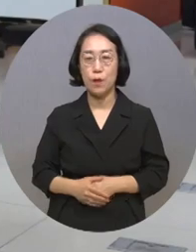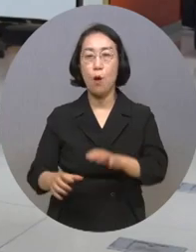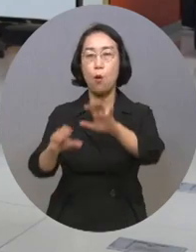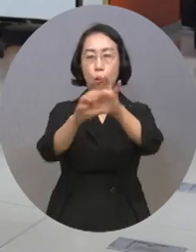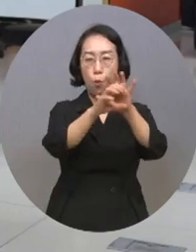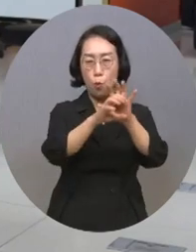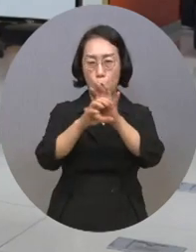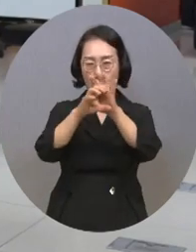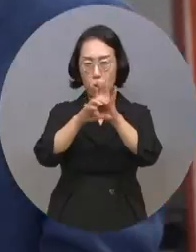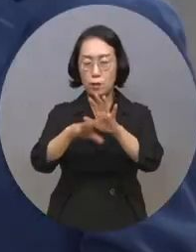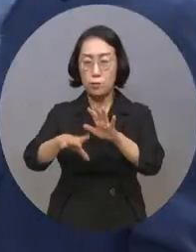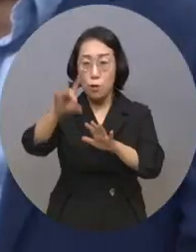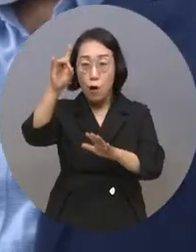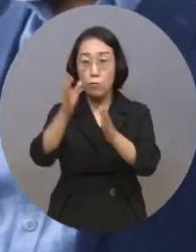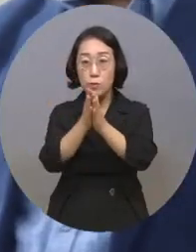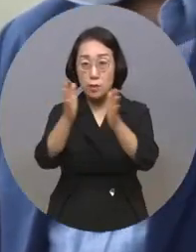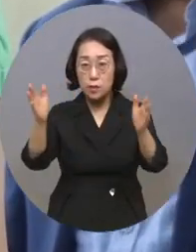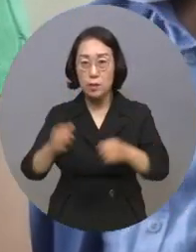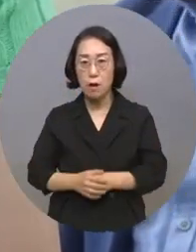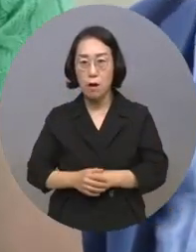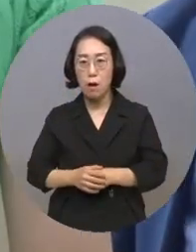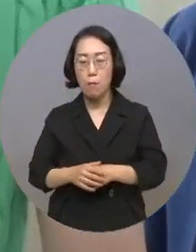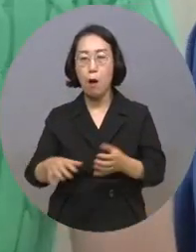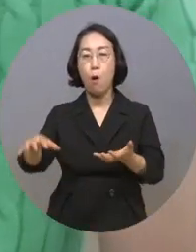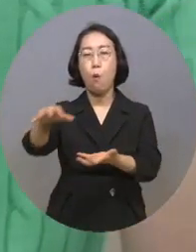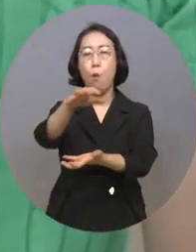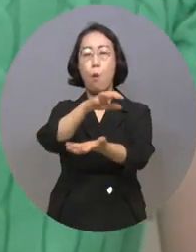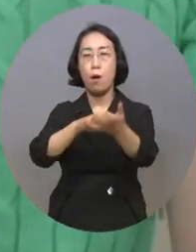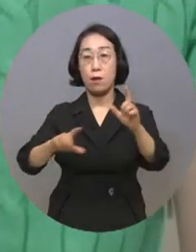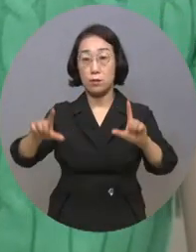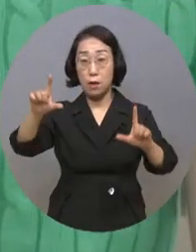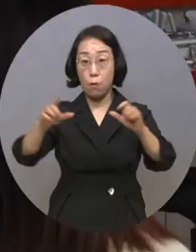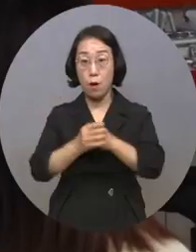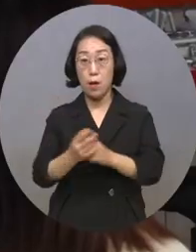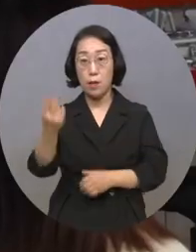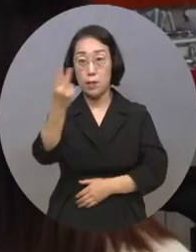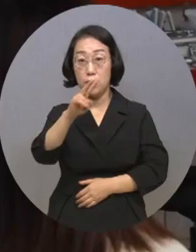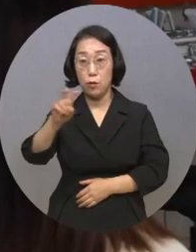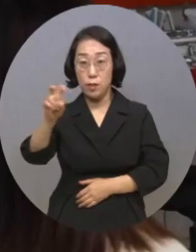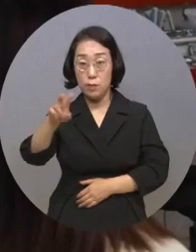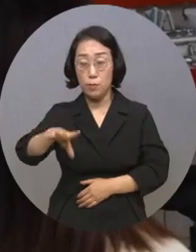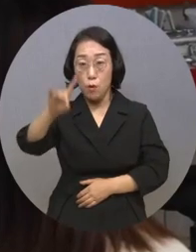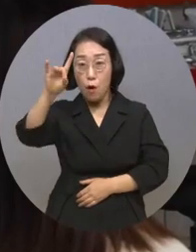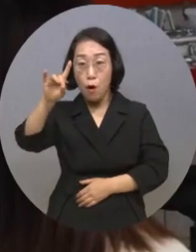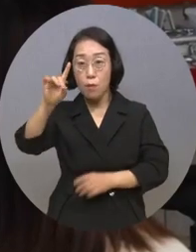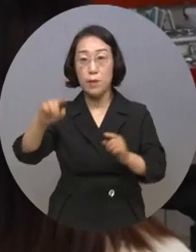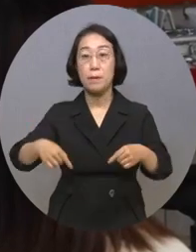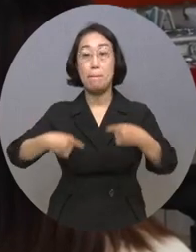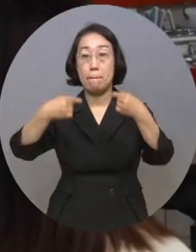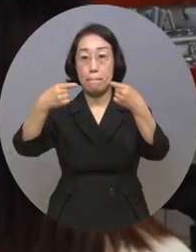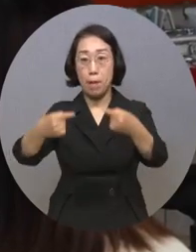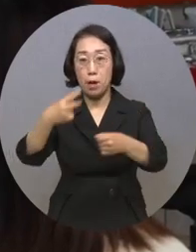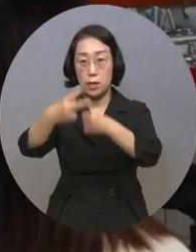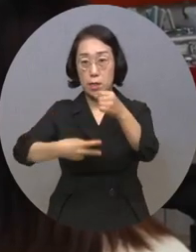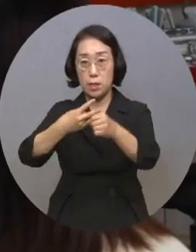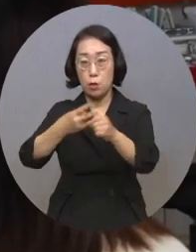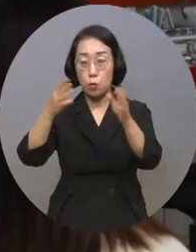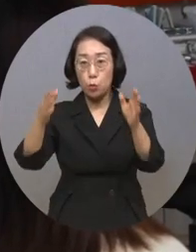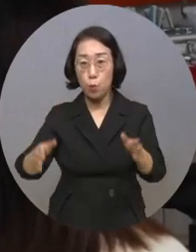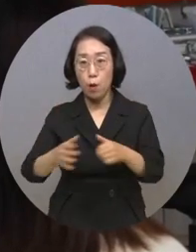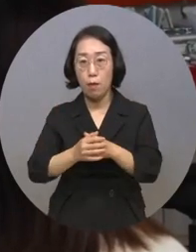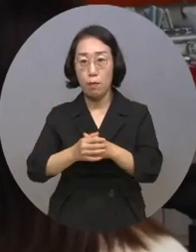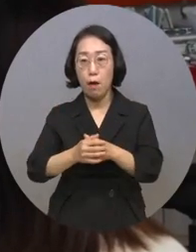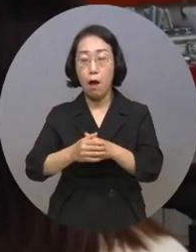코로나19 사태 초기, 극도의 혼란기였던 지난 2020년 입학해 잃어버린 2년을 경험해야